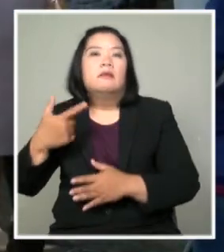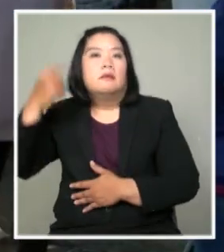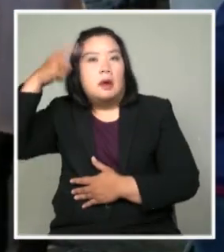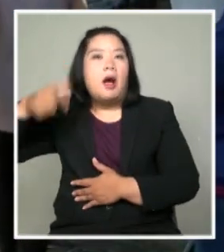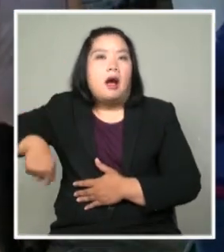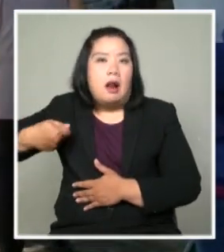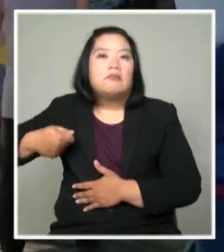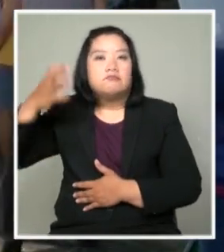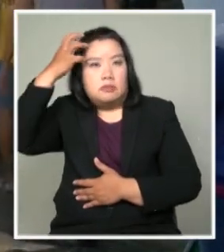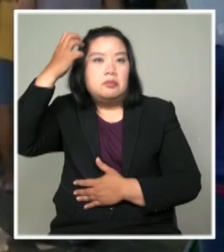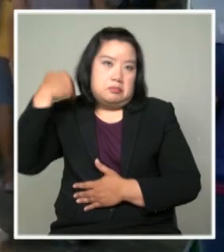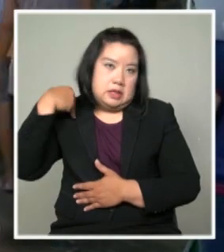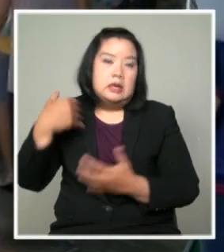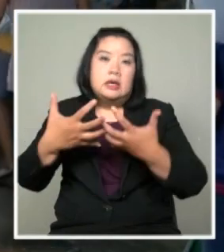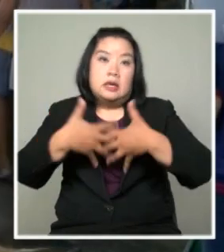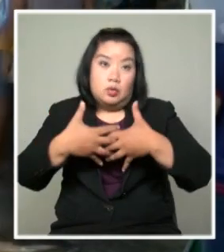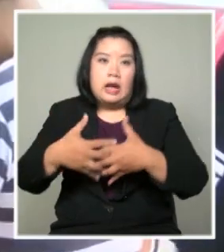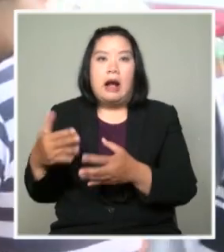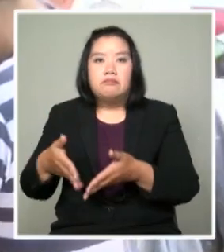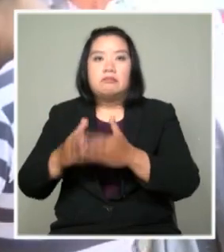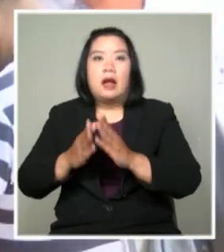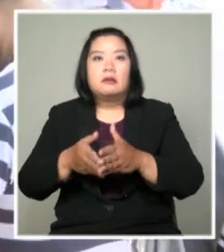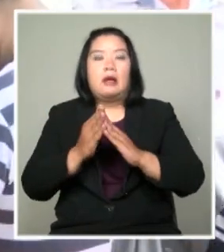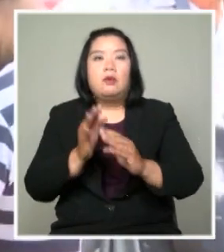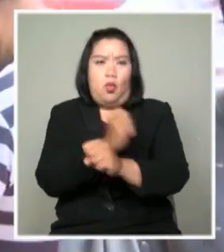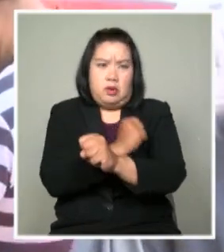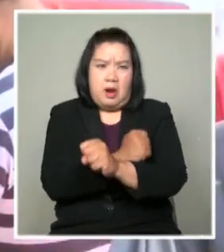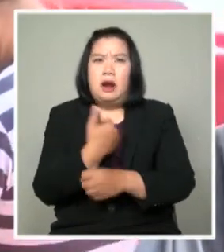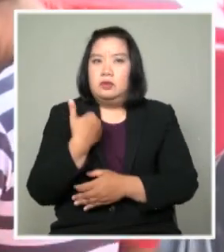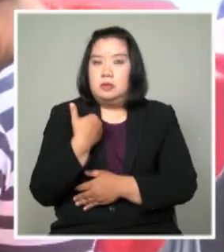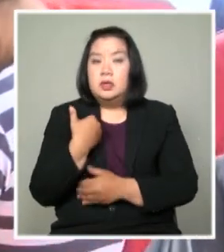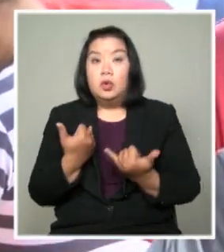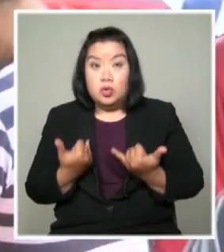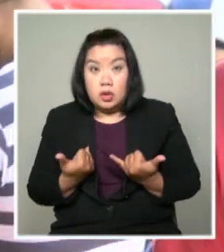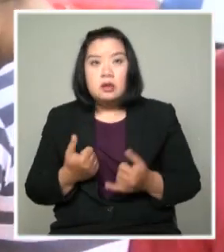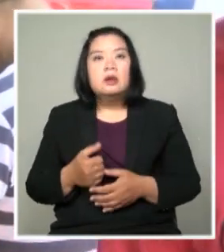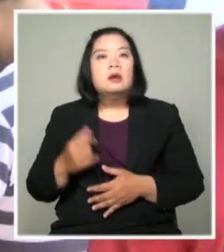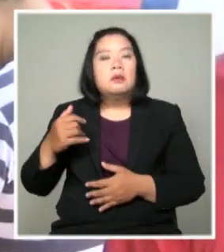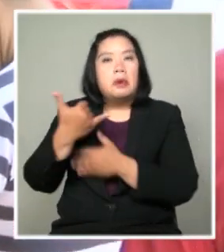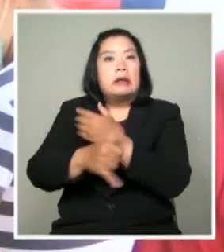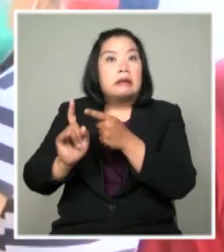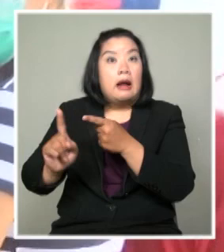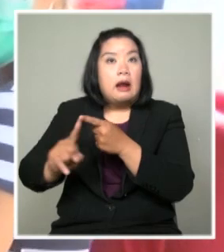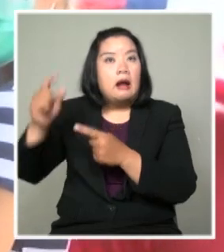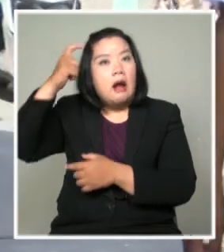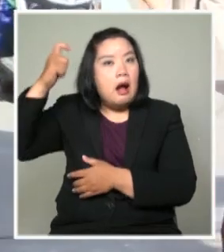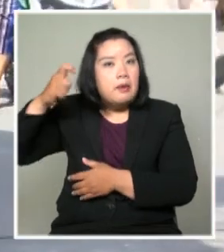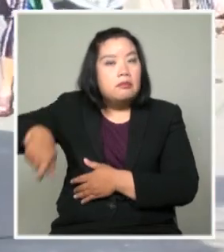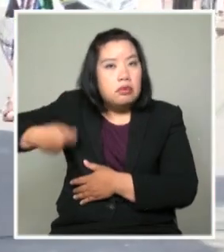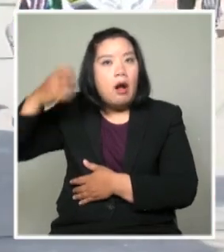ขนาดใหญ่ที่จำเป็นต้องใช้แรงงานข้ามชาติจำนวนมหาศาลโดยตัวเลขอย่างเป็นทางการพบว่ามีแรงงานต่างด้าวในจังหวัดสมุทรสาครที่ขึ้นทะเบียน